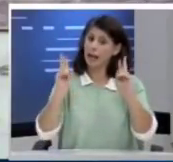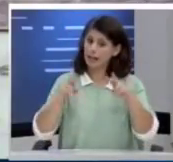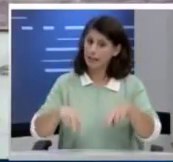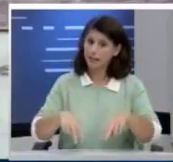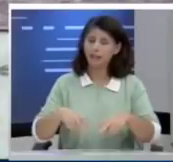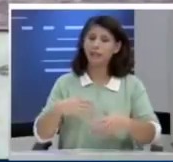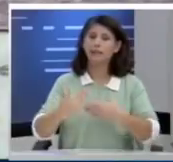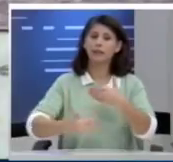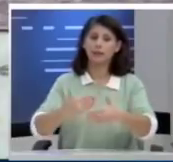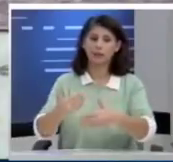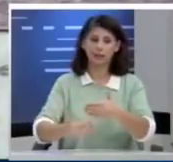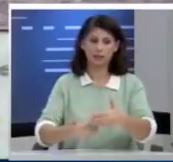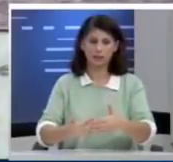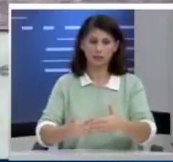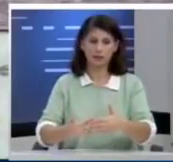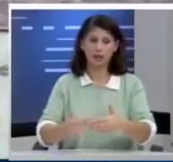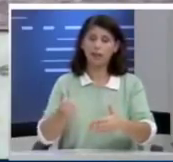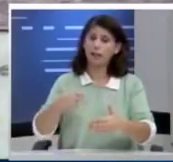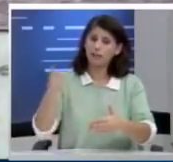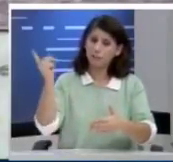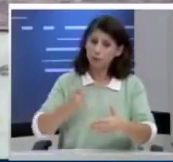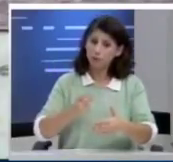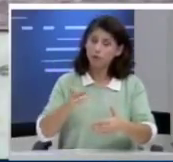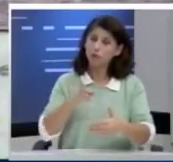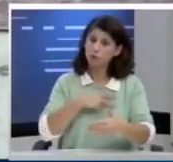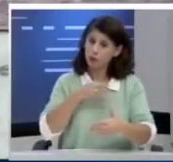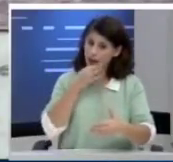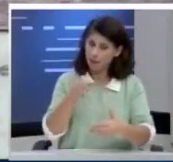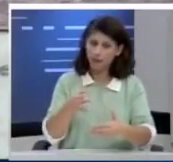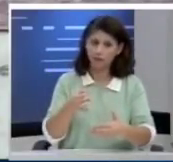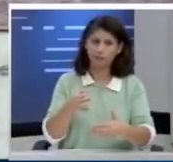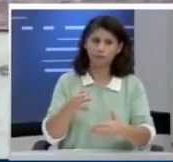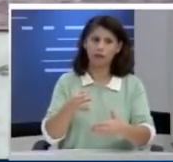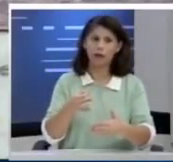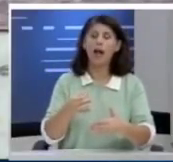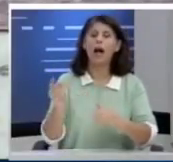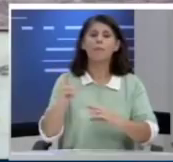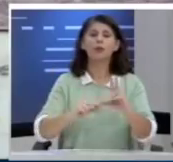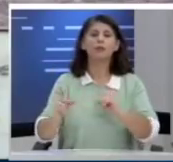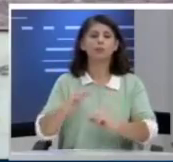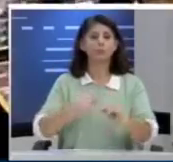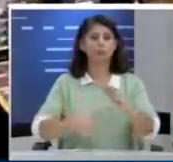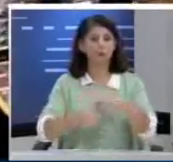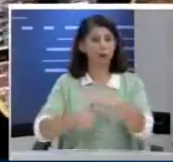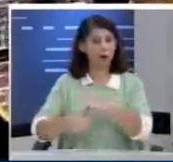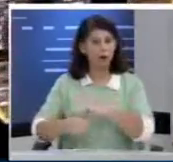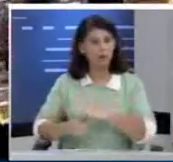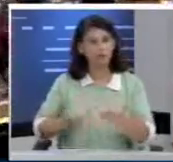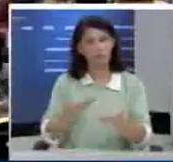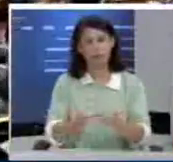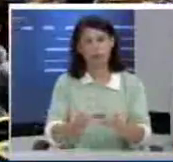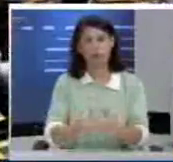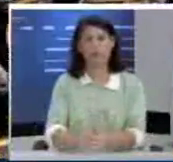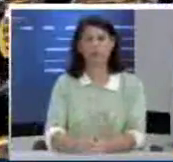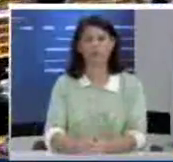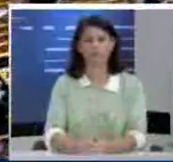την διαδικασία η οποία κατά πλειοψηφία, όπως σωστά είπατε, από τη διάσκεψη των Προέδρων επροτάθη.